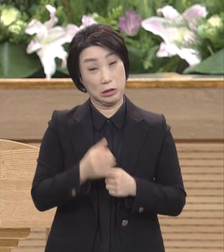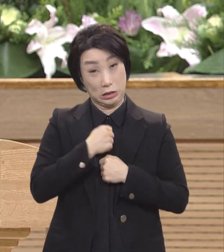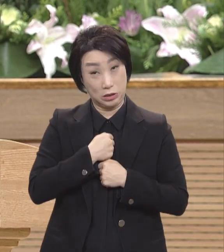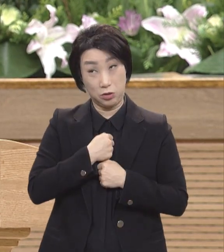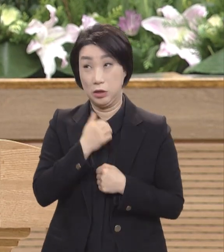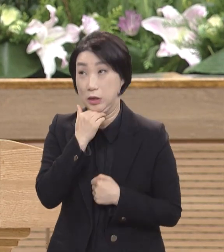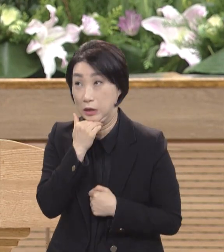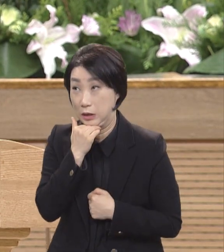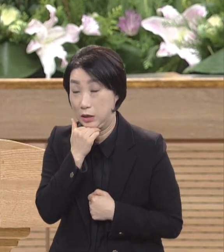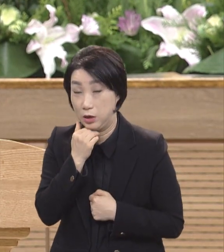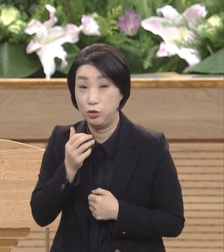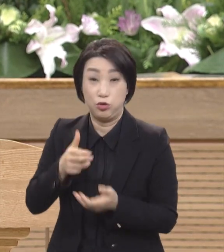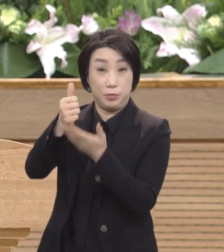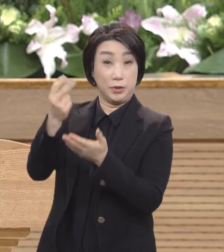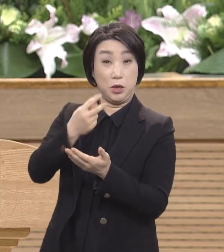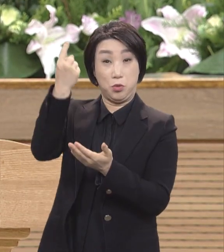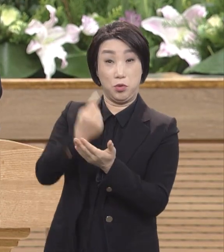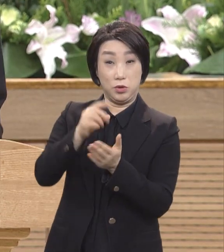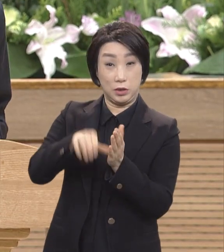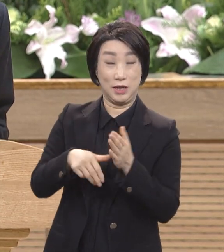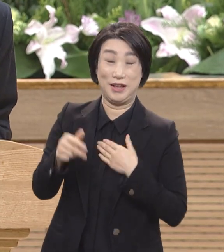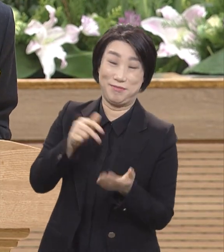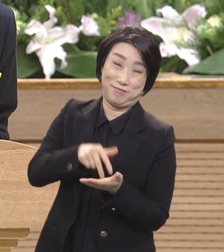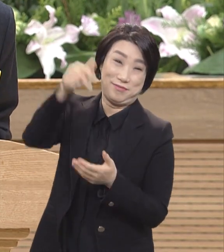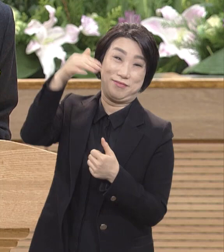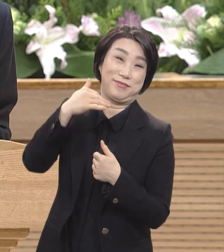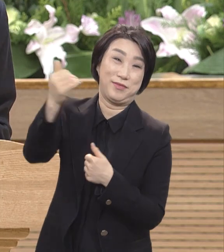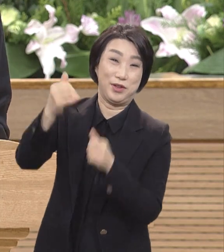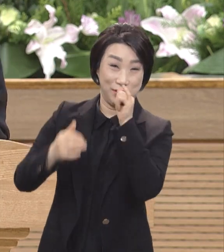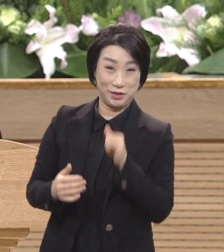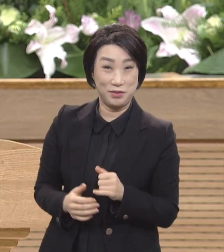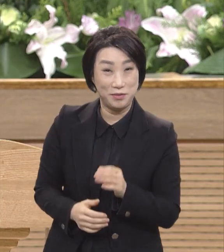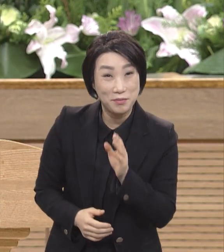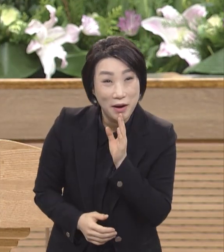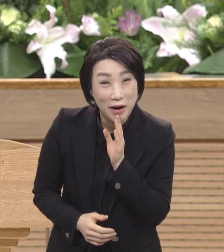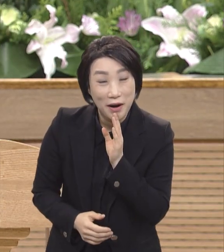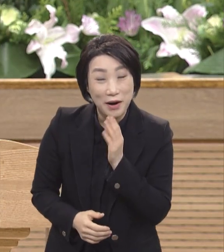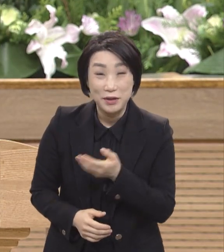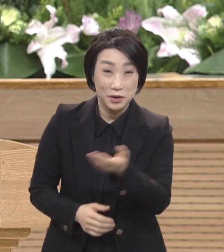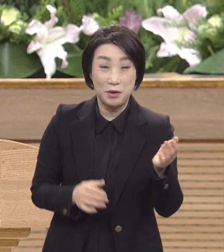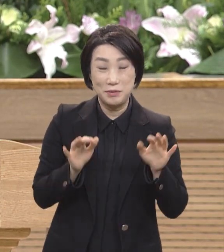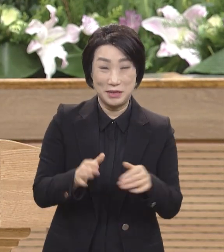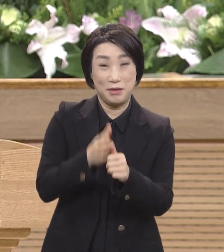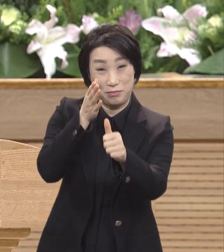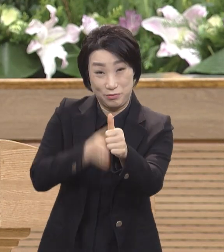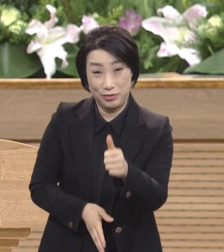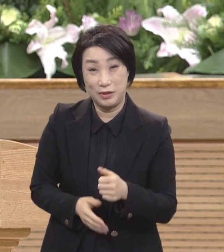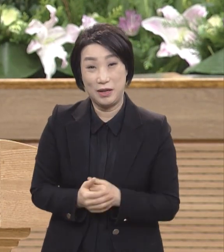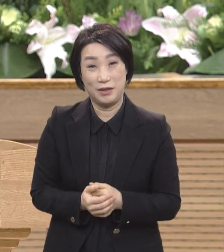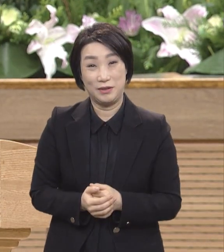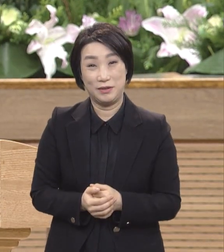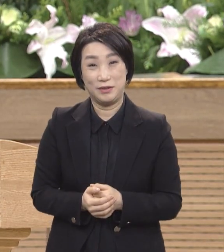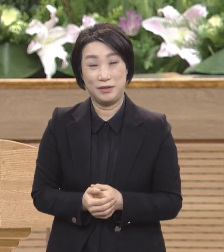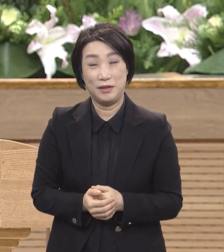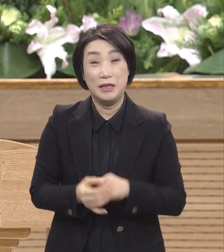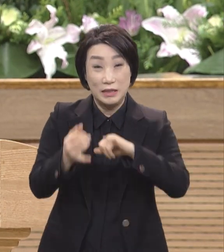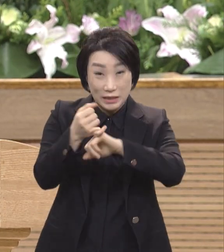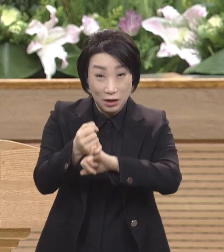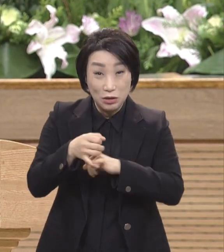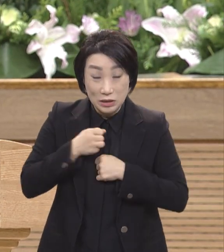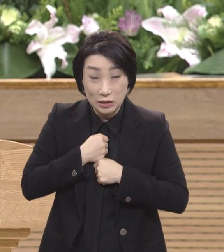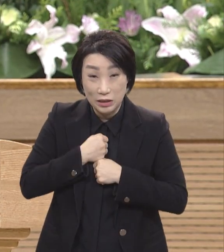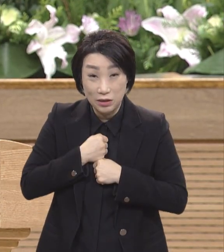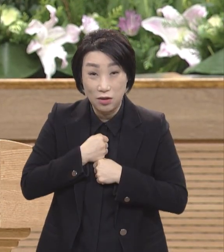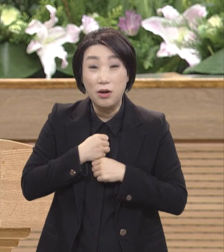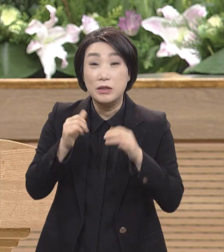지키고 있어야 주님 재림하시면 들림받아. 네. 여러분 간절히 바라니 약속을 지킬